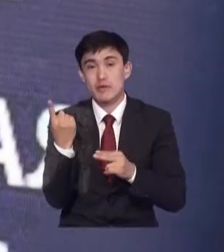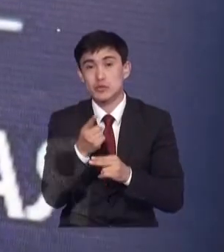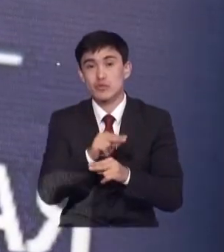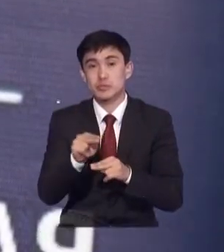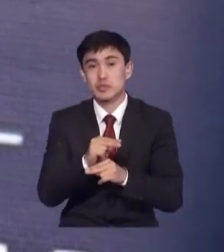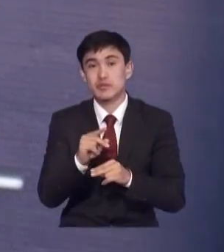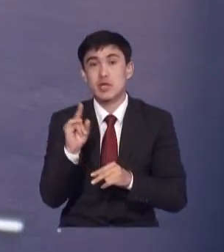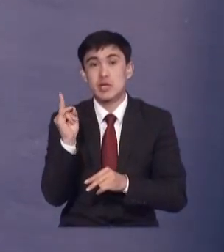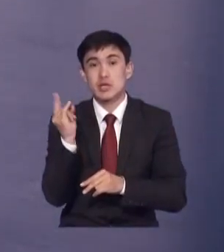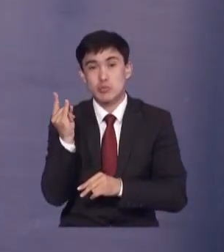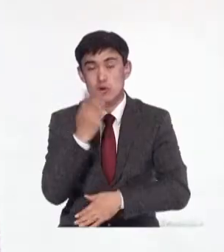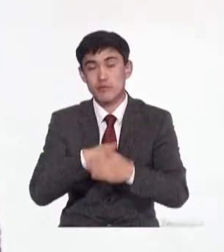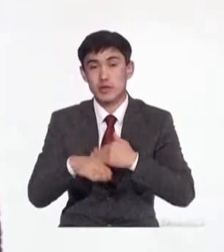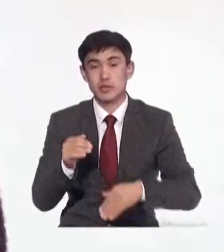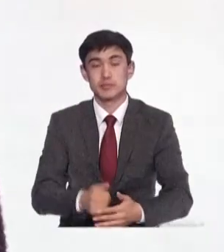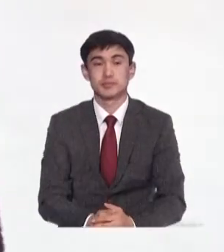воспитывает ребенка-инвалида.